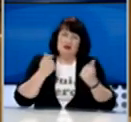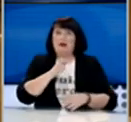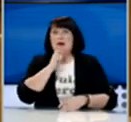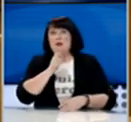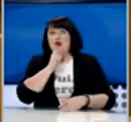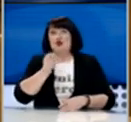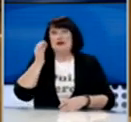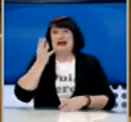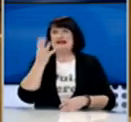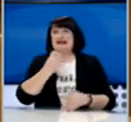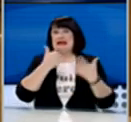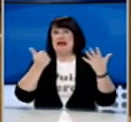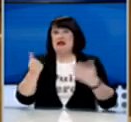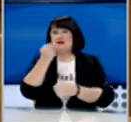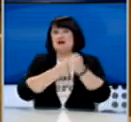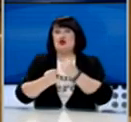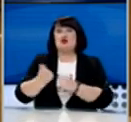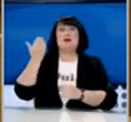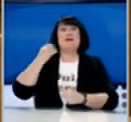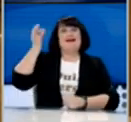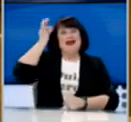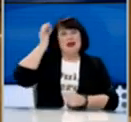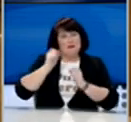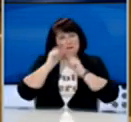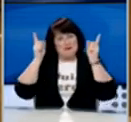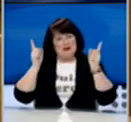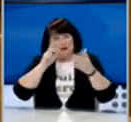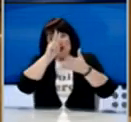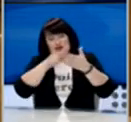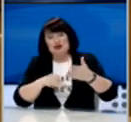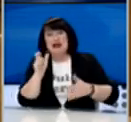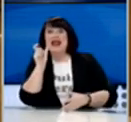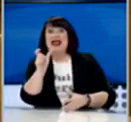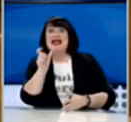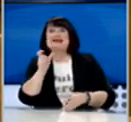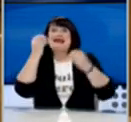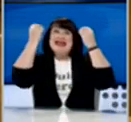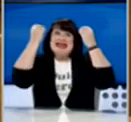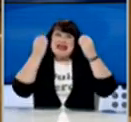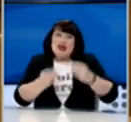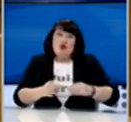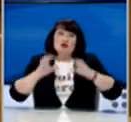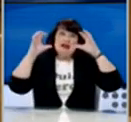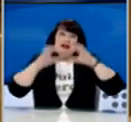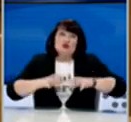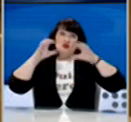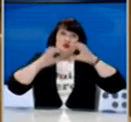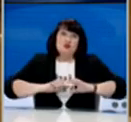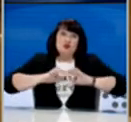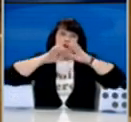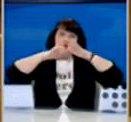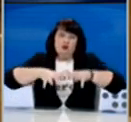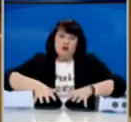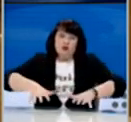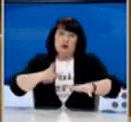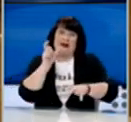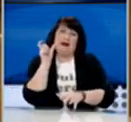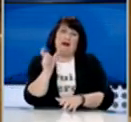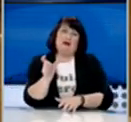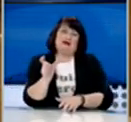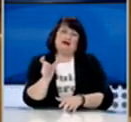που είχε γίνει πριν 46 χρόνια μας κάνει ιδιαίτερη εντύπωση η φράση οι χειρότερες πλημμύρες των τελευταίων χρόνων όπως